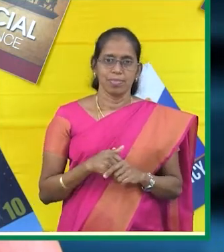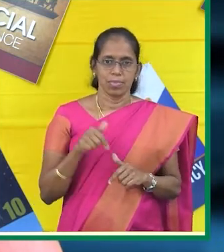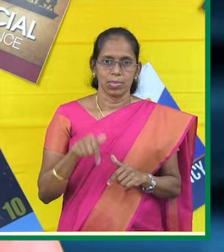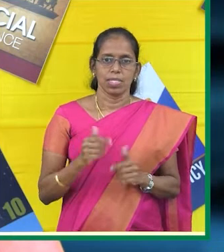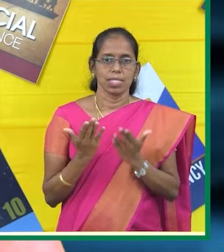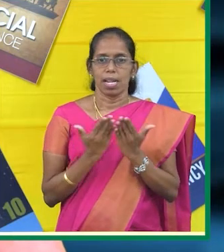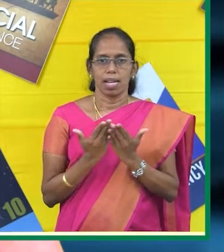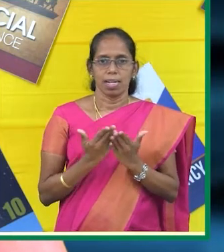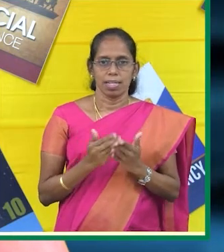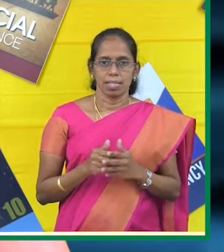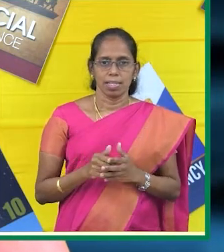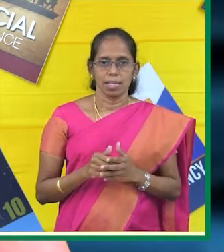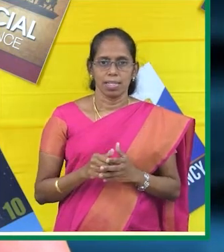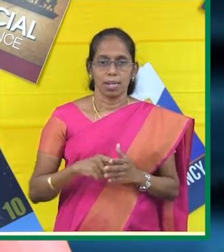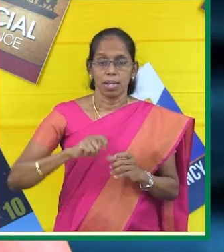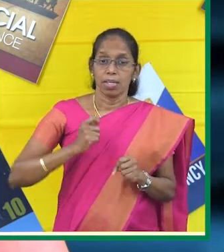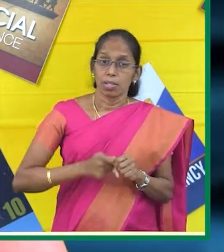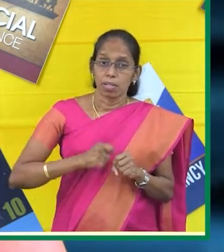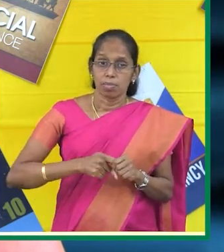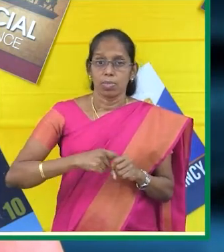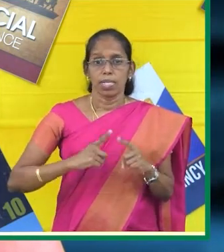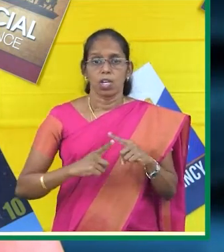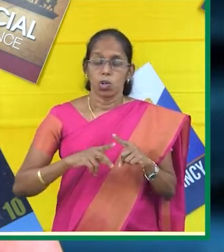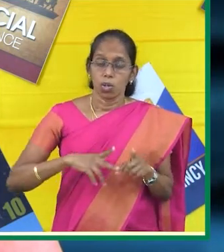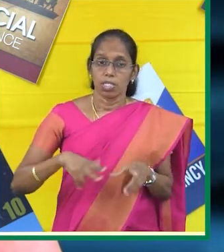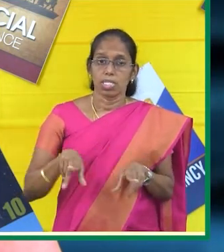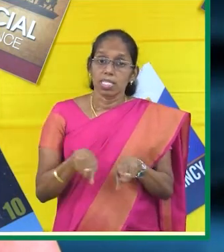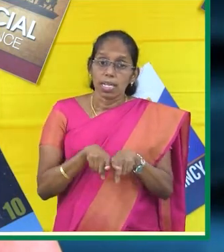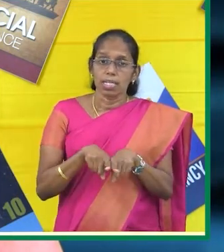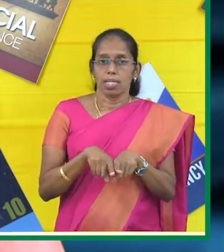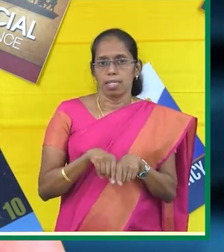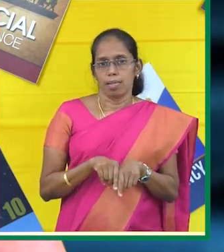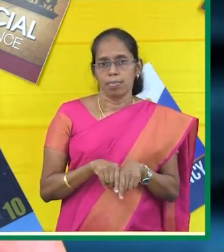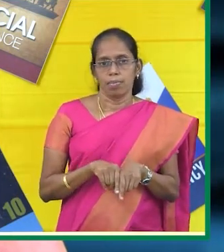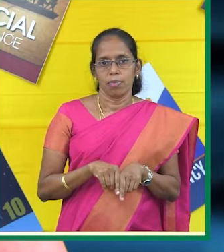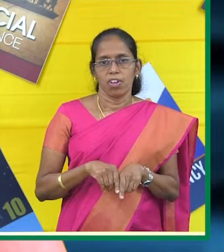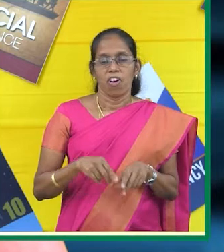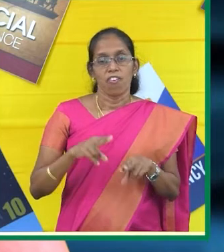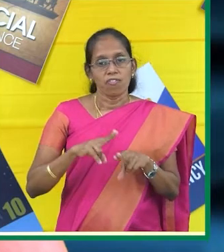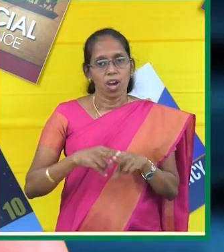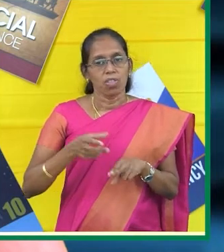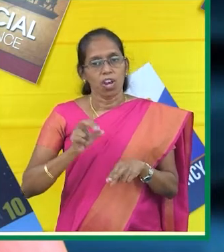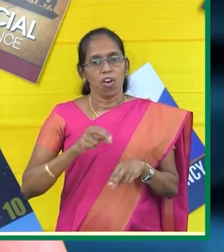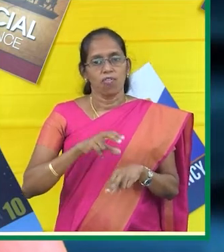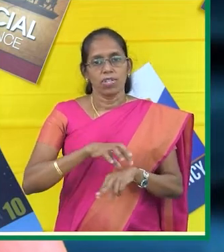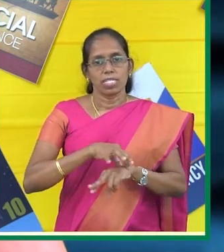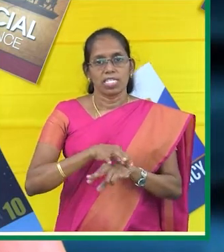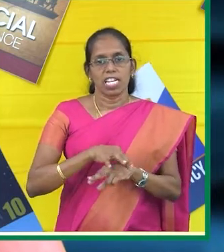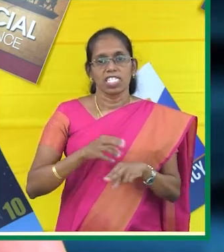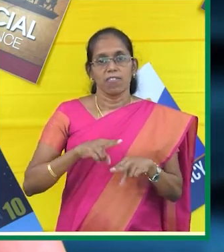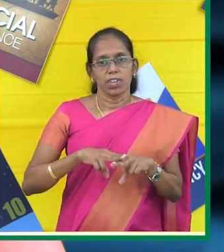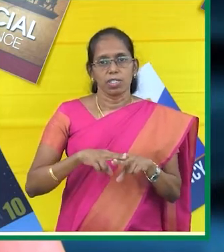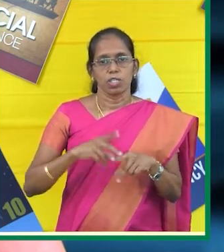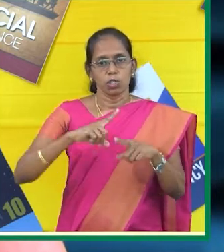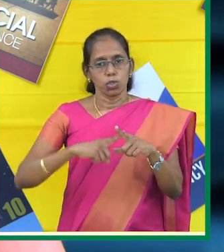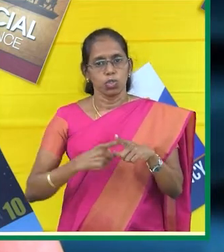நம்ம பார்க்கக்கூடிய இந்த பாடப்பகுதியும் தொழில்நுட்பம் சார்ந்ததாக இருப்பதனாலே இந்த ஃபாதர் ஆஃப் சயின்ஸ் ஃபிக்ஷன்